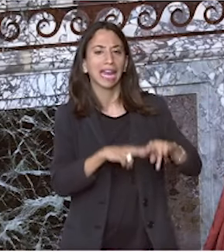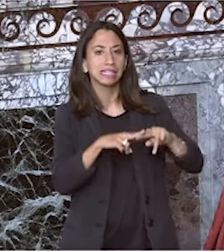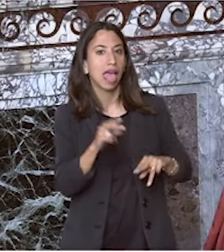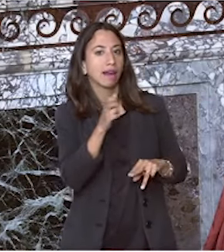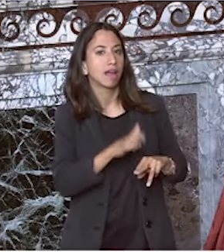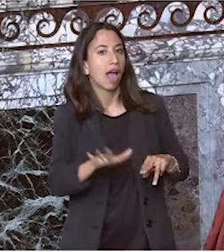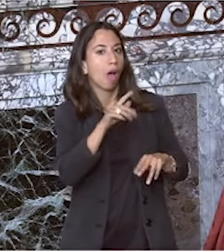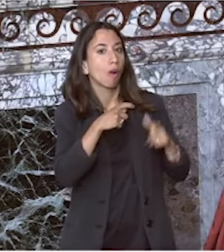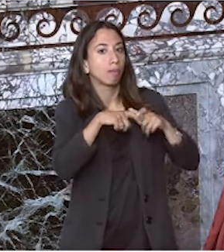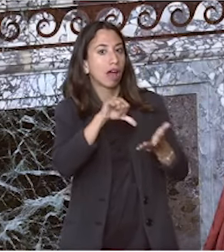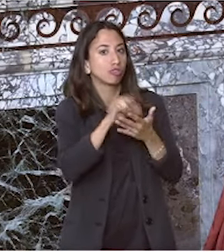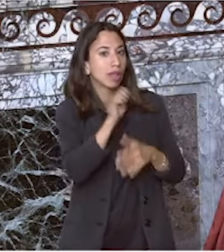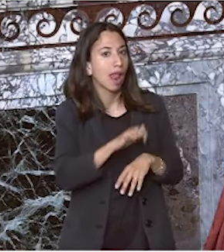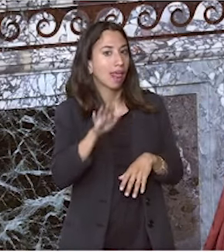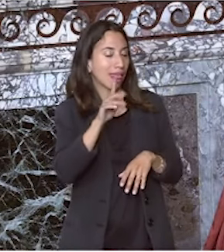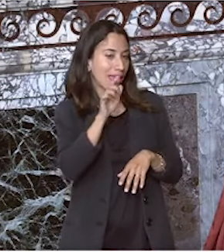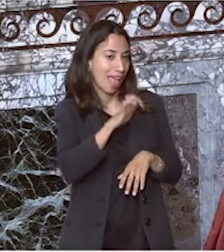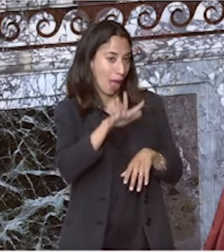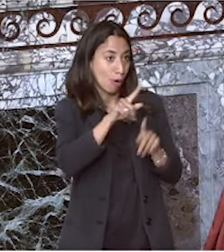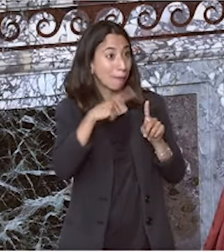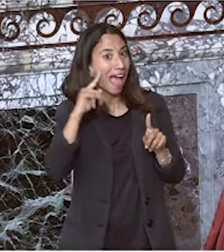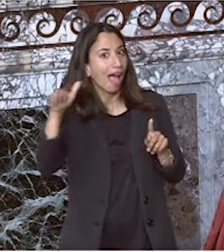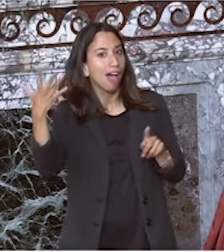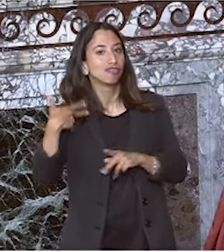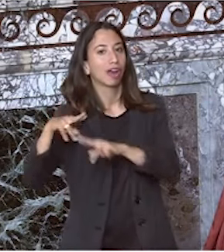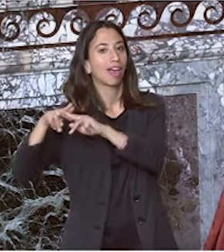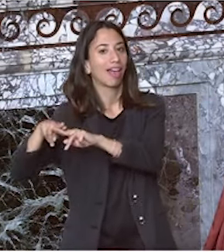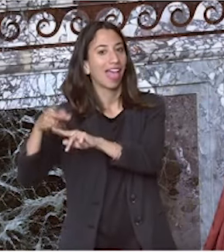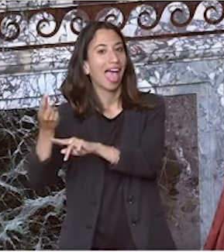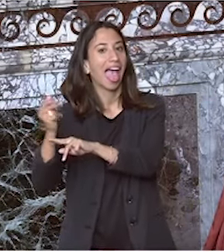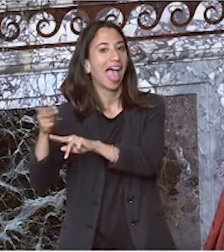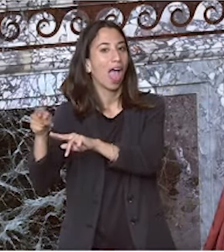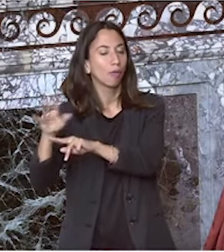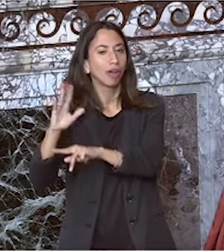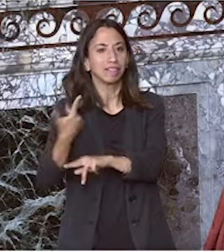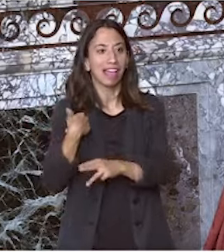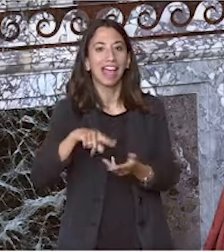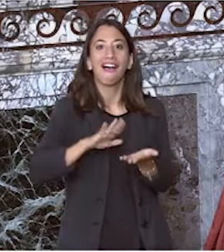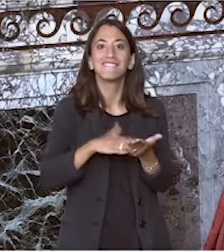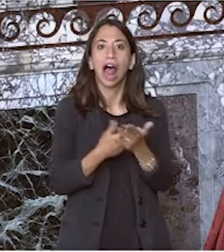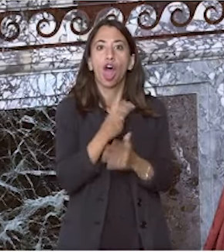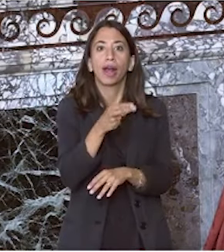delle banche centrali estere, rafforzando il ruolo internazionale della nostra valuta.